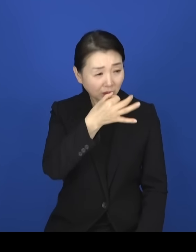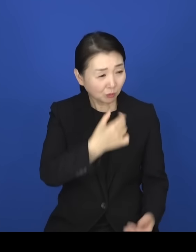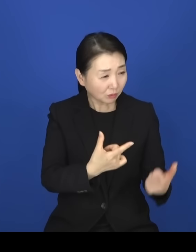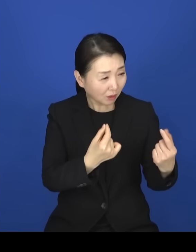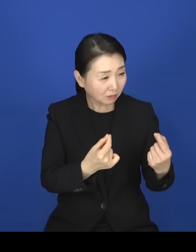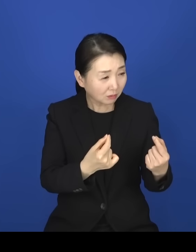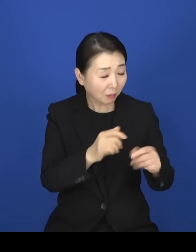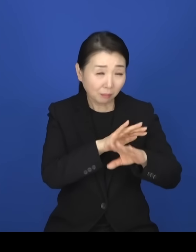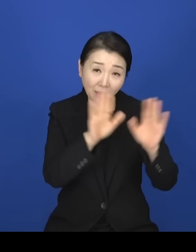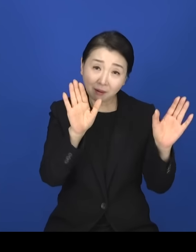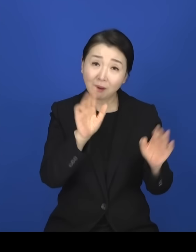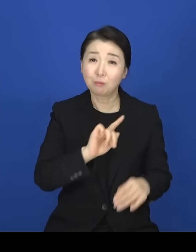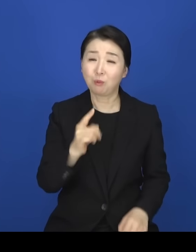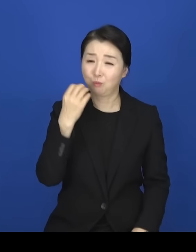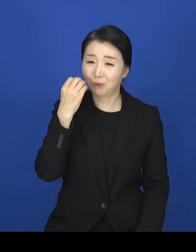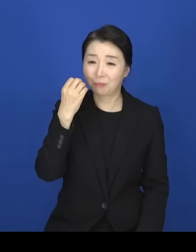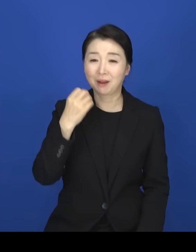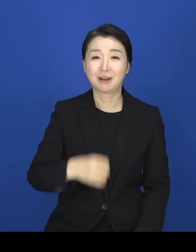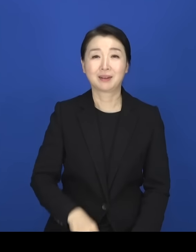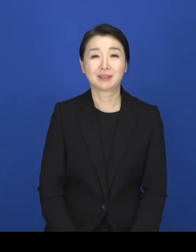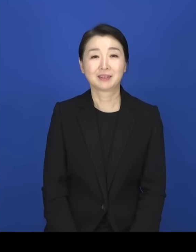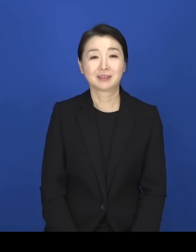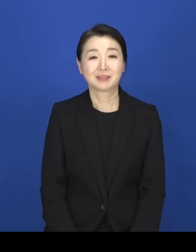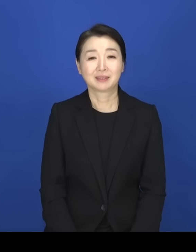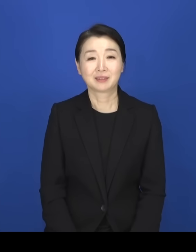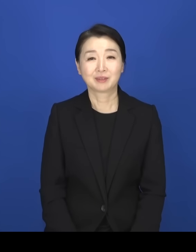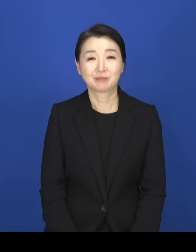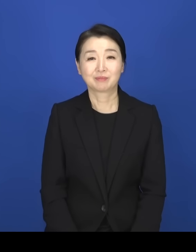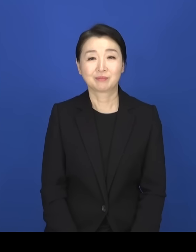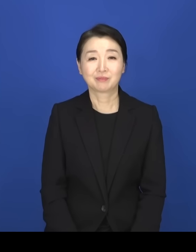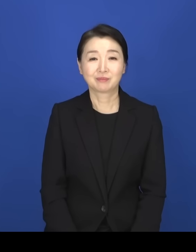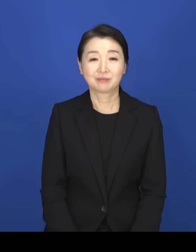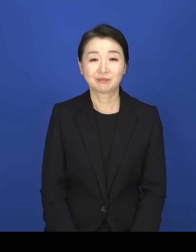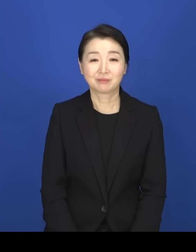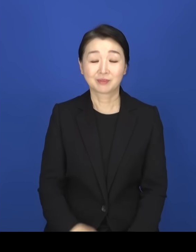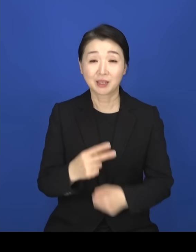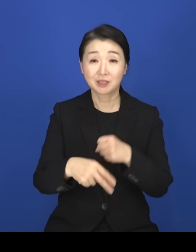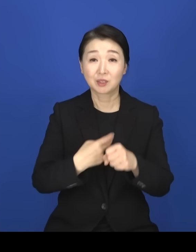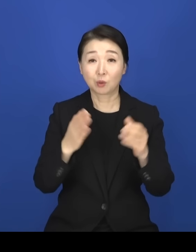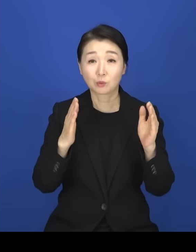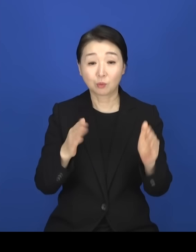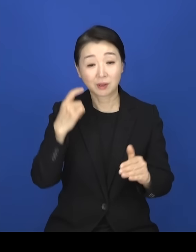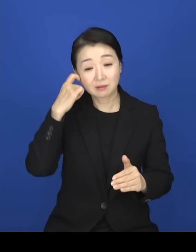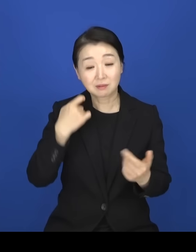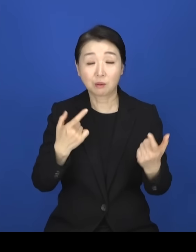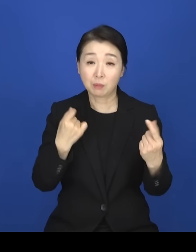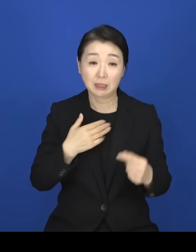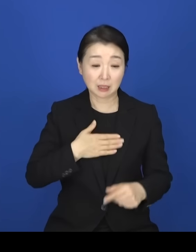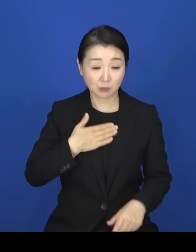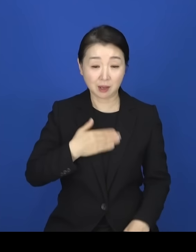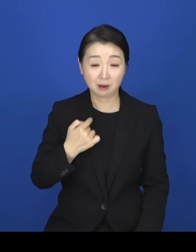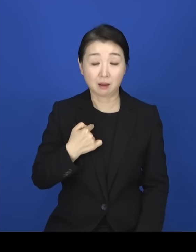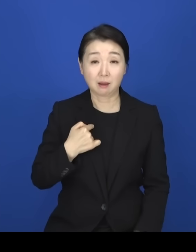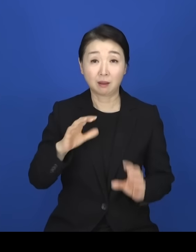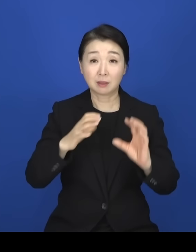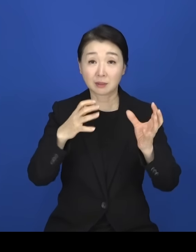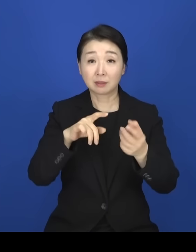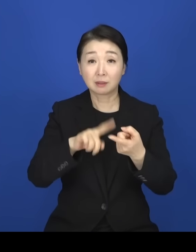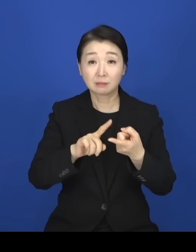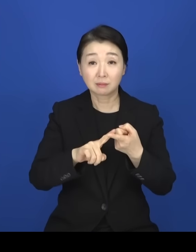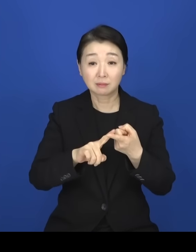같은 거예요. 네. 그러면서 제가 이 2년 사이에는 정말 많이 느꼈어요. 저도 알아요.